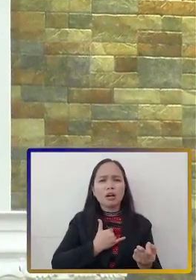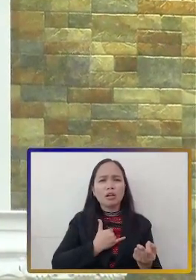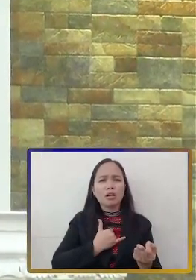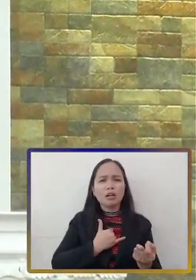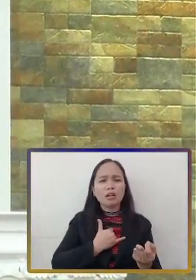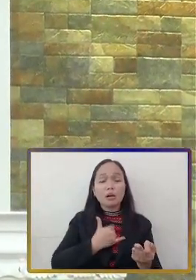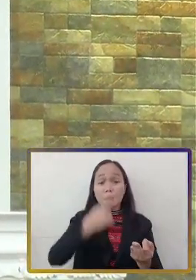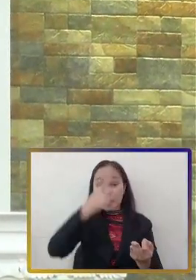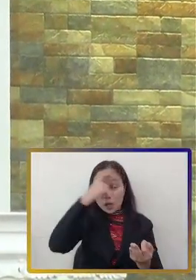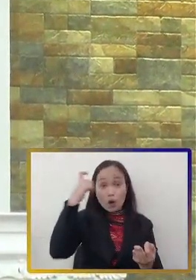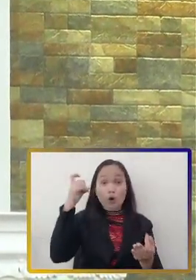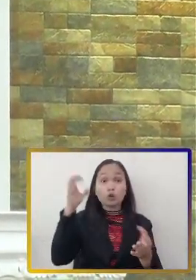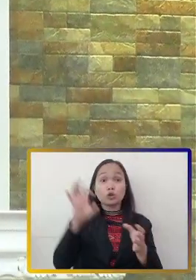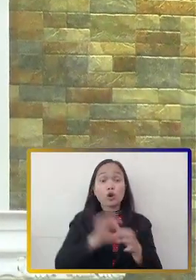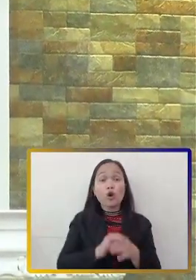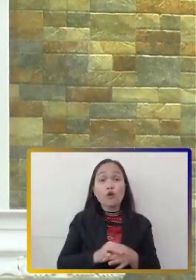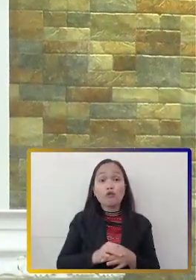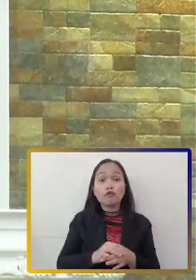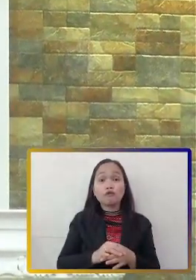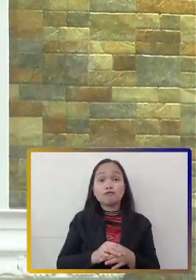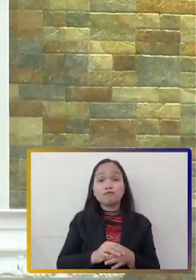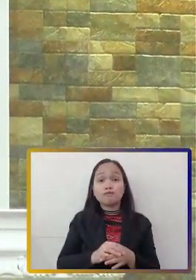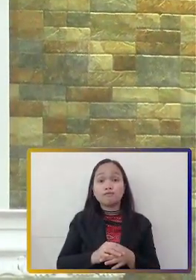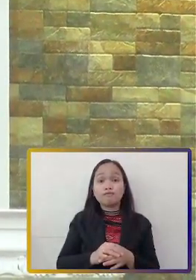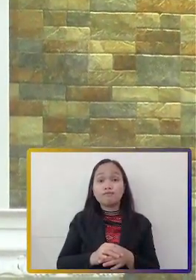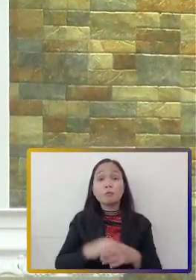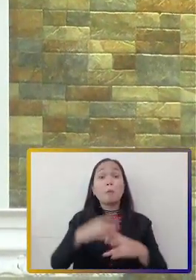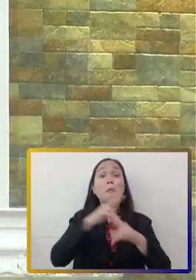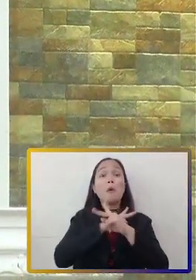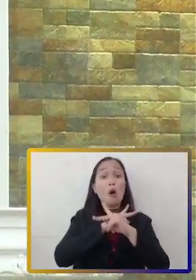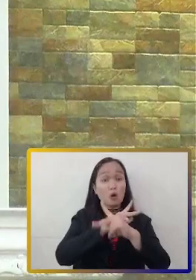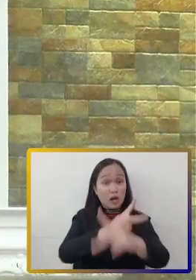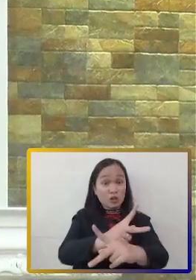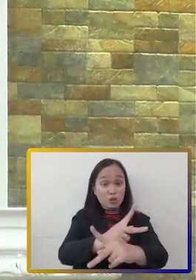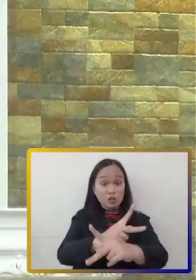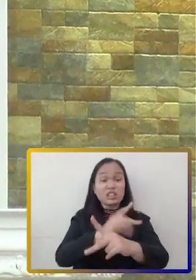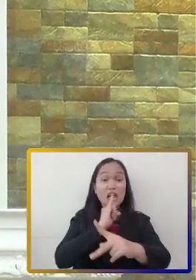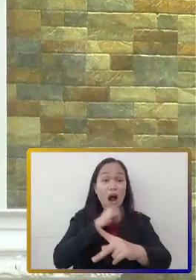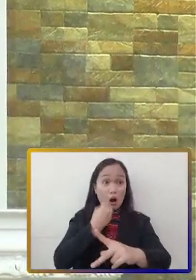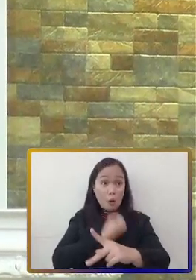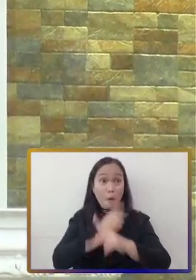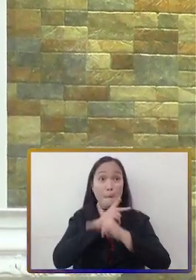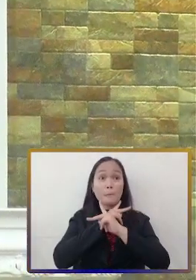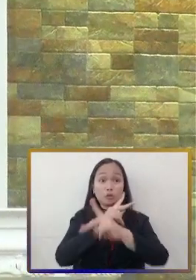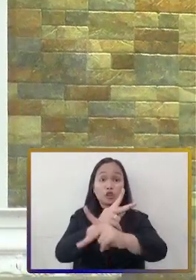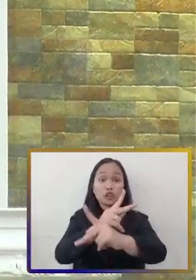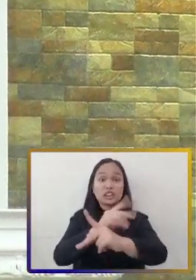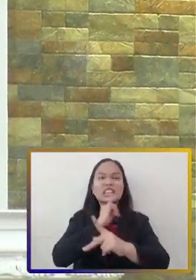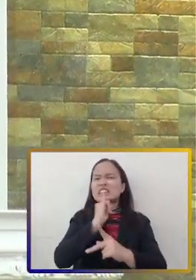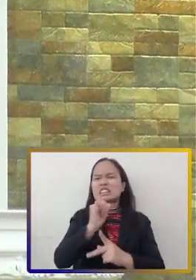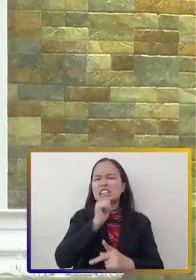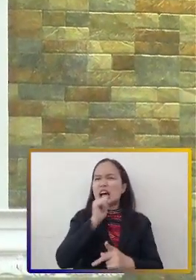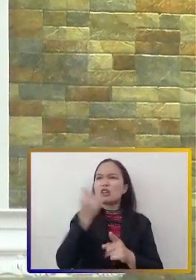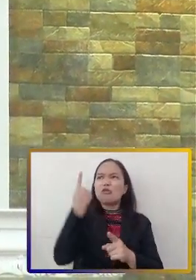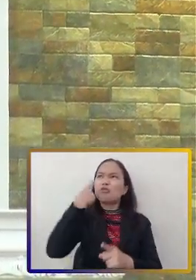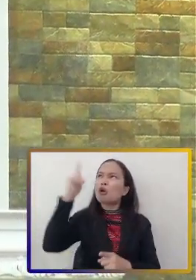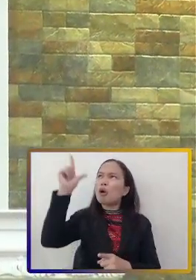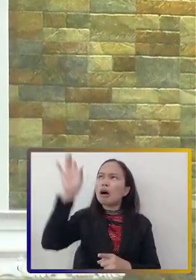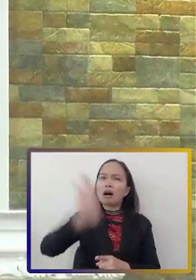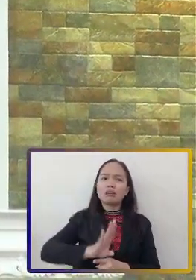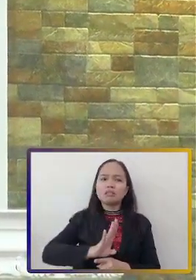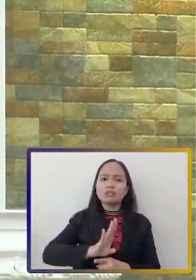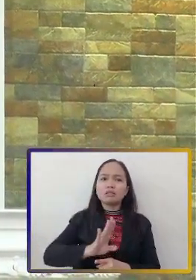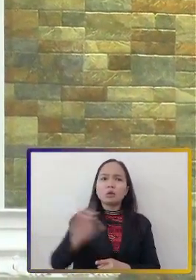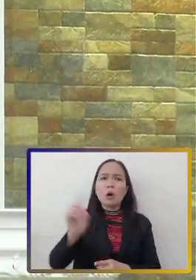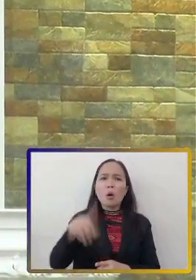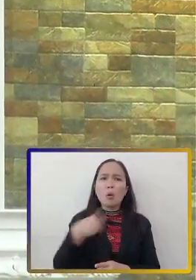the stronghold is not God. Is not for God. So ang binil